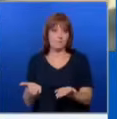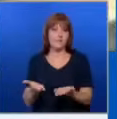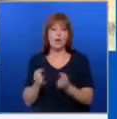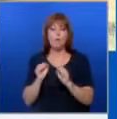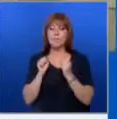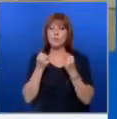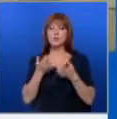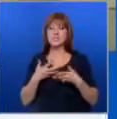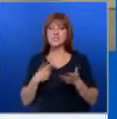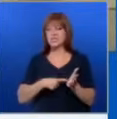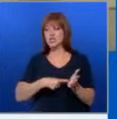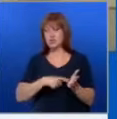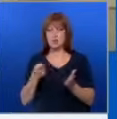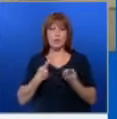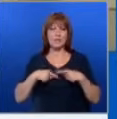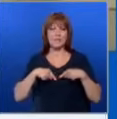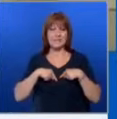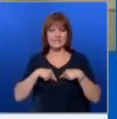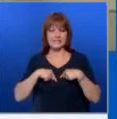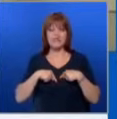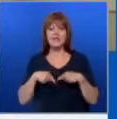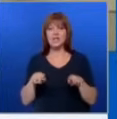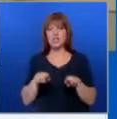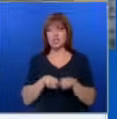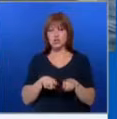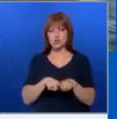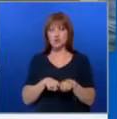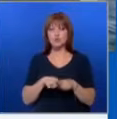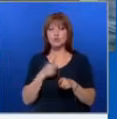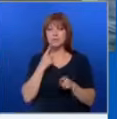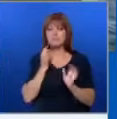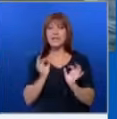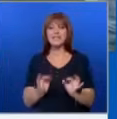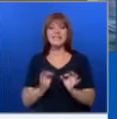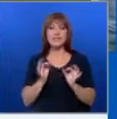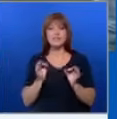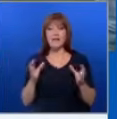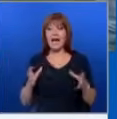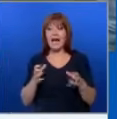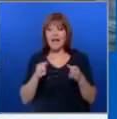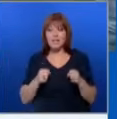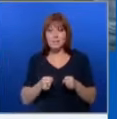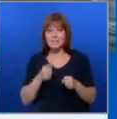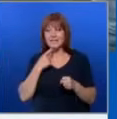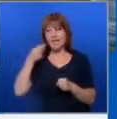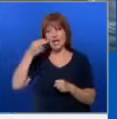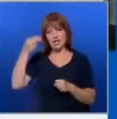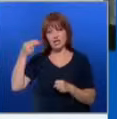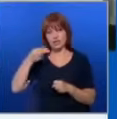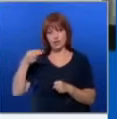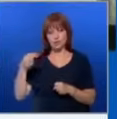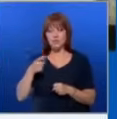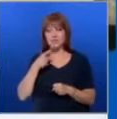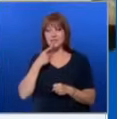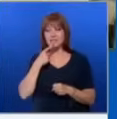поискаха по-строги присъди, най-вече за рецидивистите, също така и по-сериозен ангажимент на институциите по тема